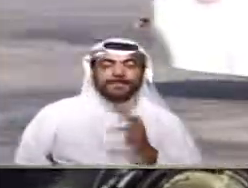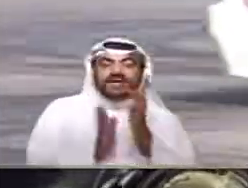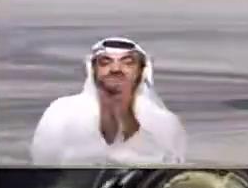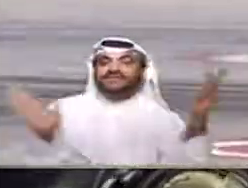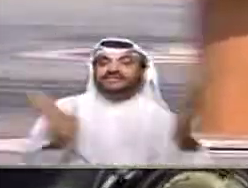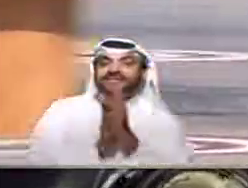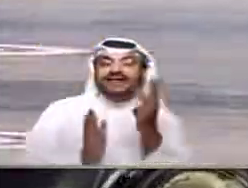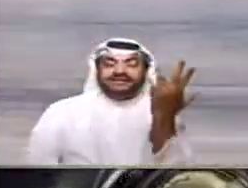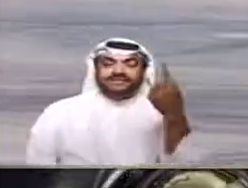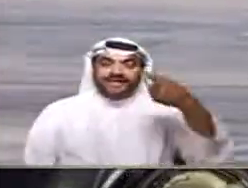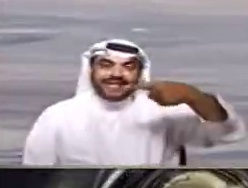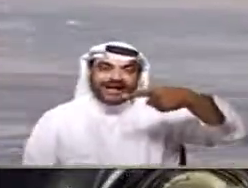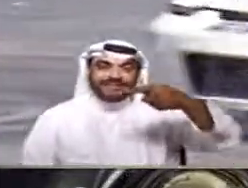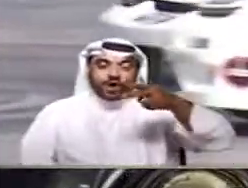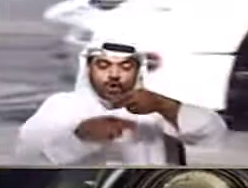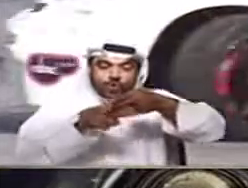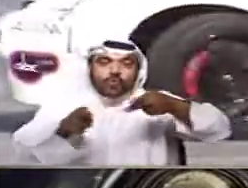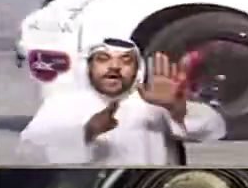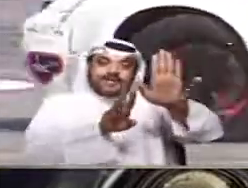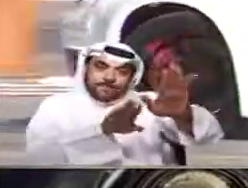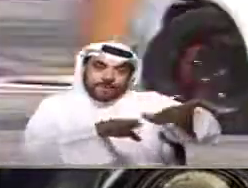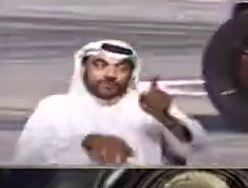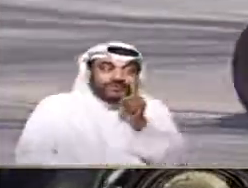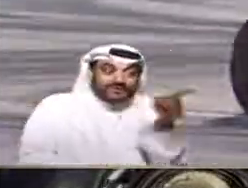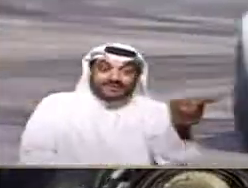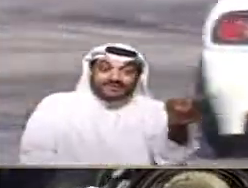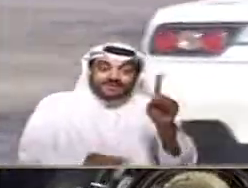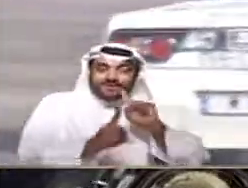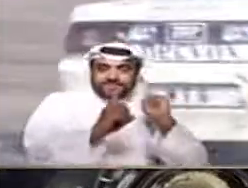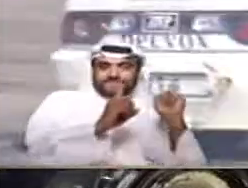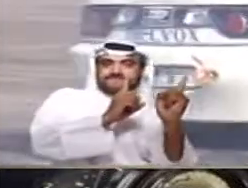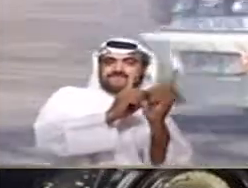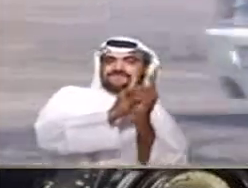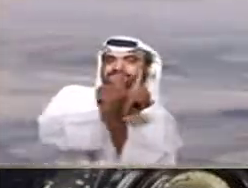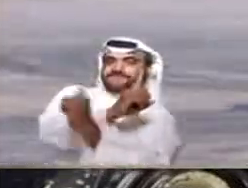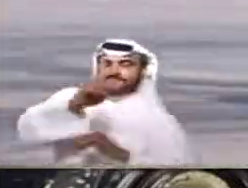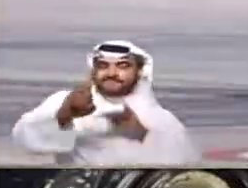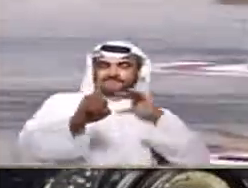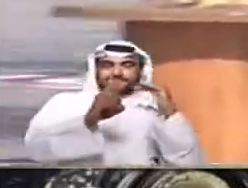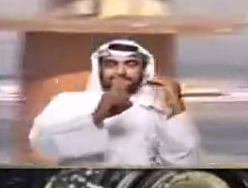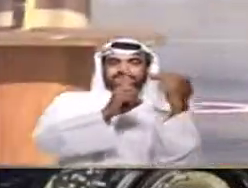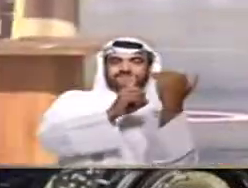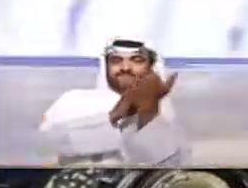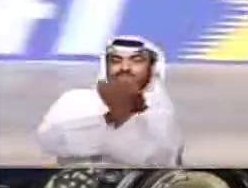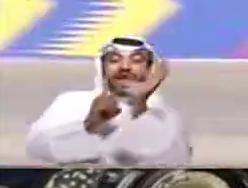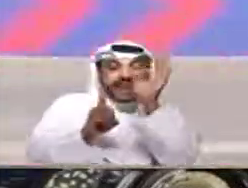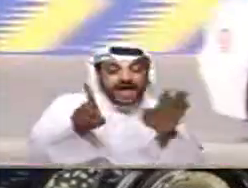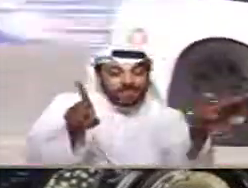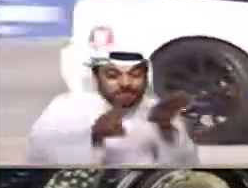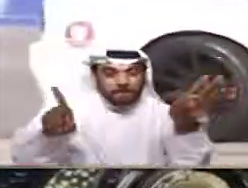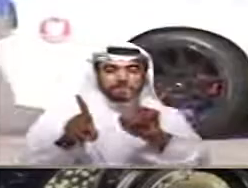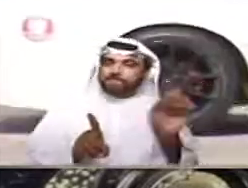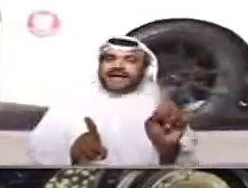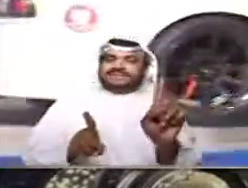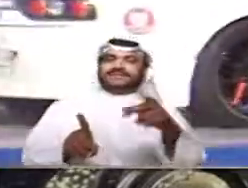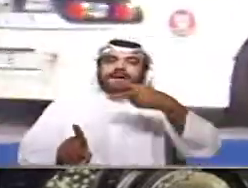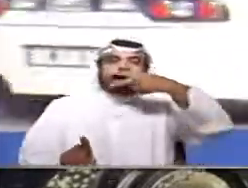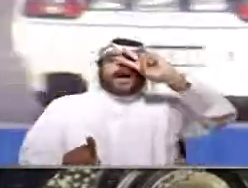في الدريفت فهد الجدعي شاركوا بنهائيات هذه البطولة الرائجة عالميا وتستقطب الكثير من عشاق